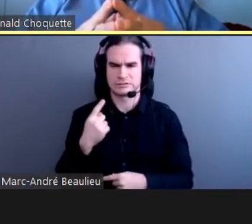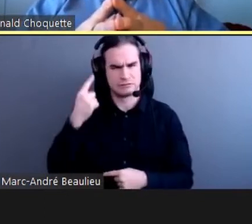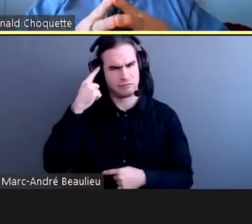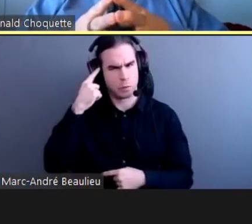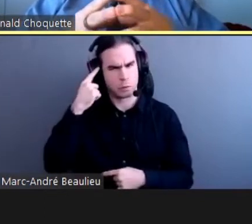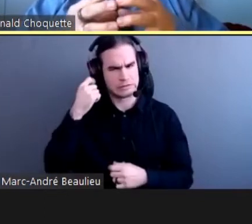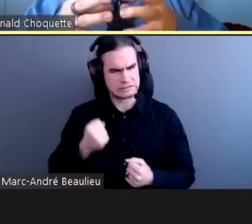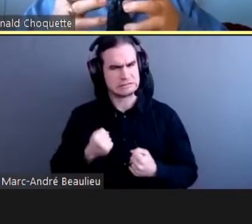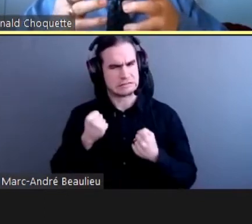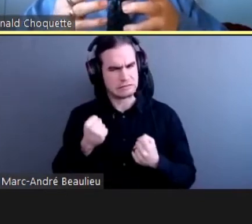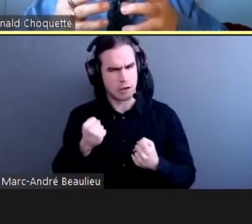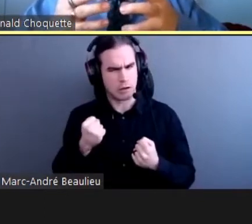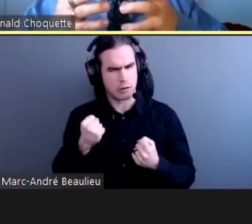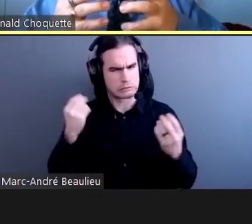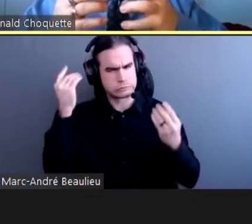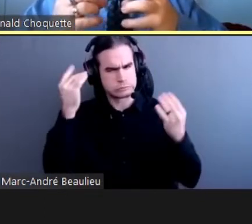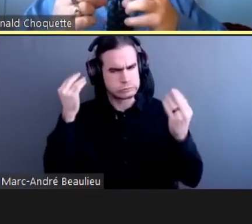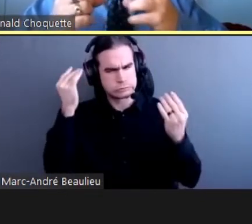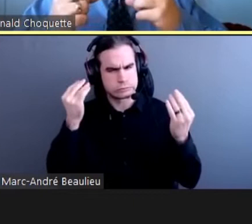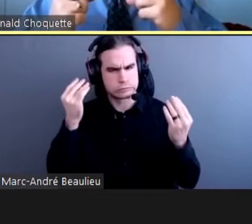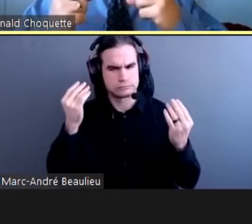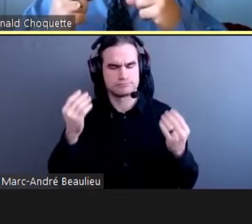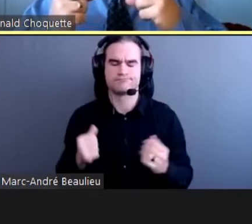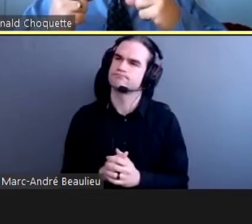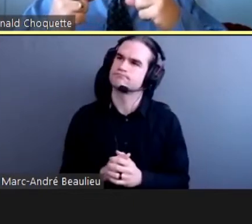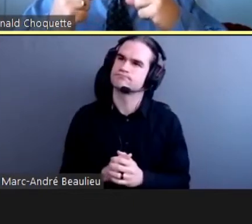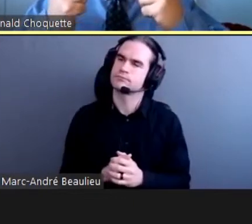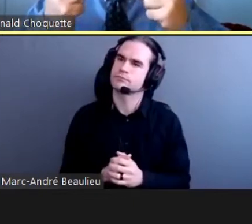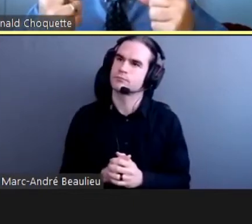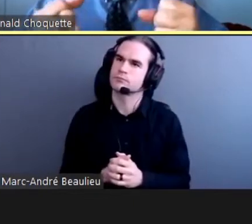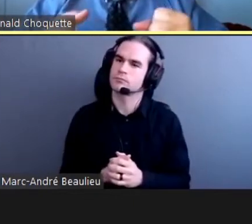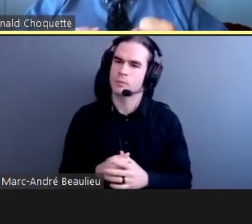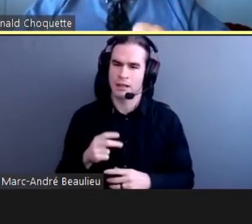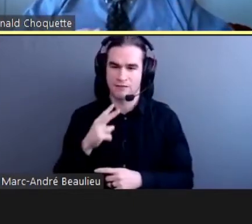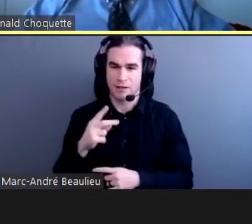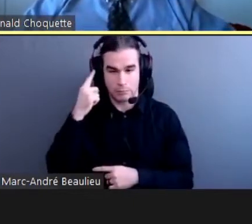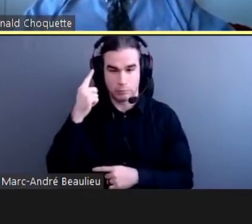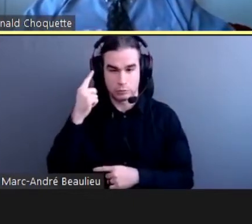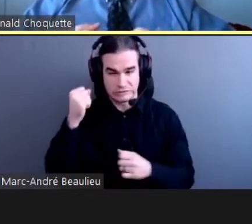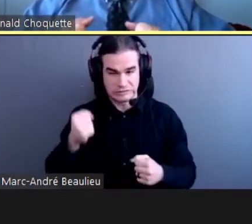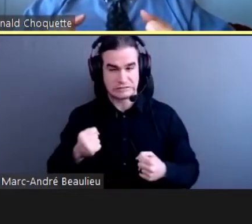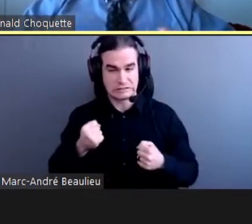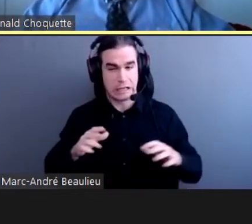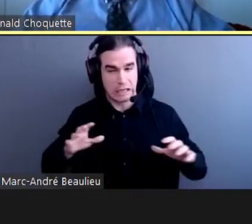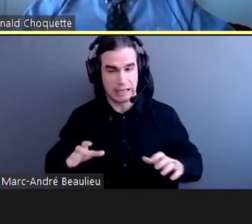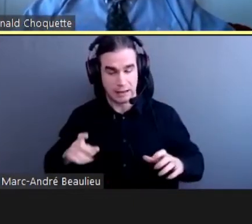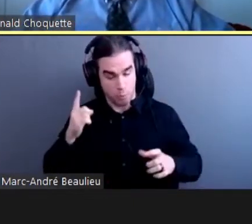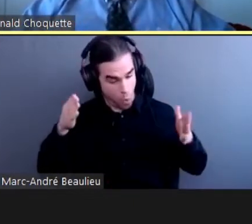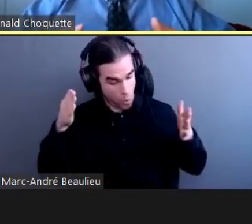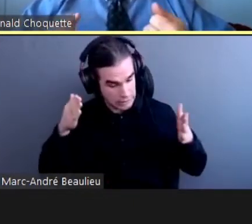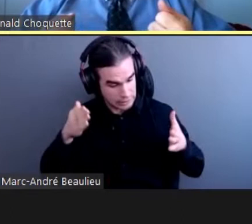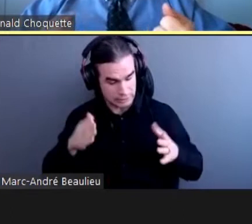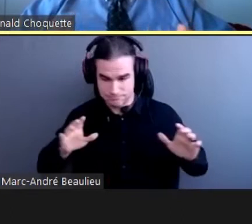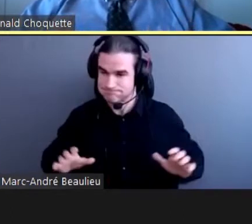cognitif. Ou, si vous aimez mieux, c'est le surplus de concentration qui est